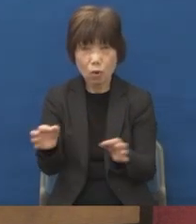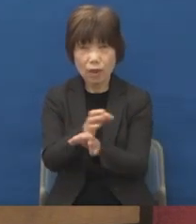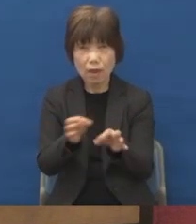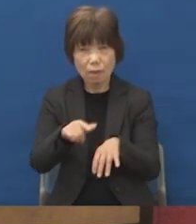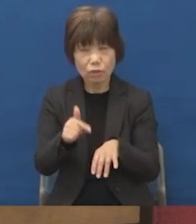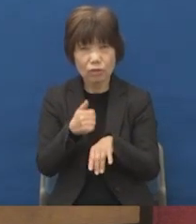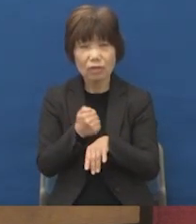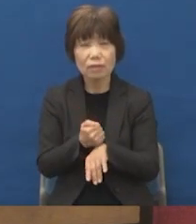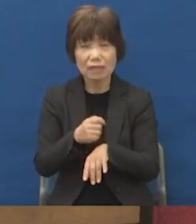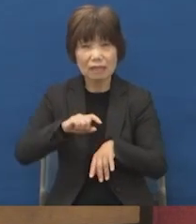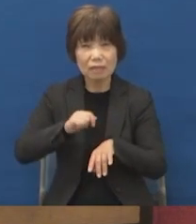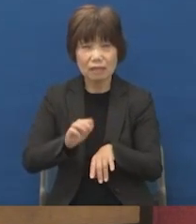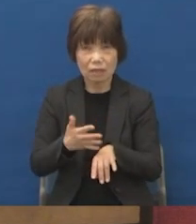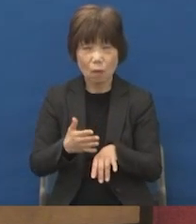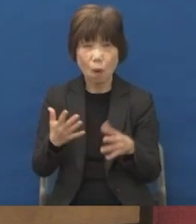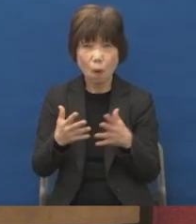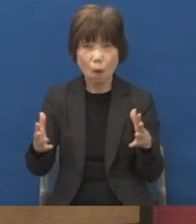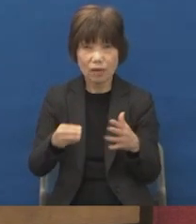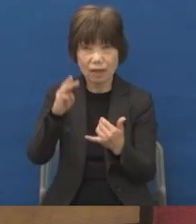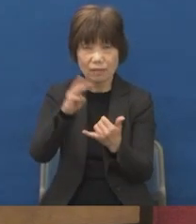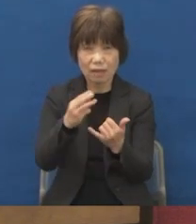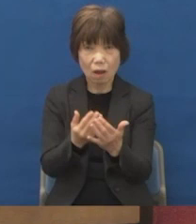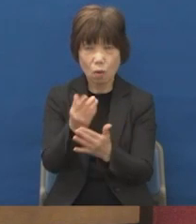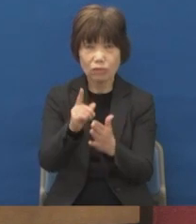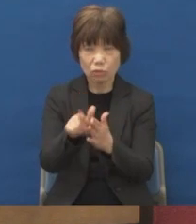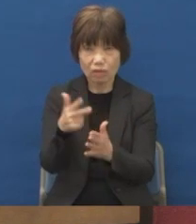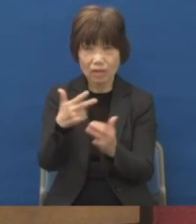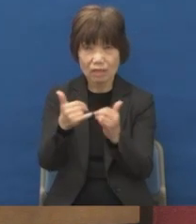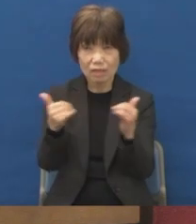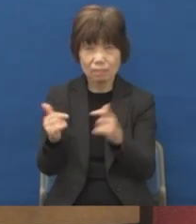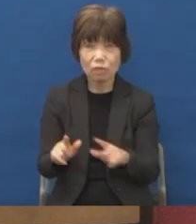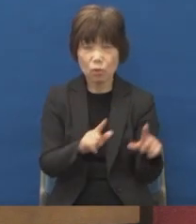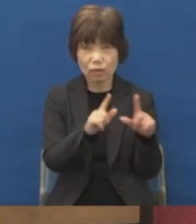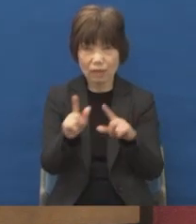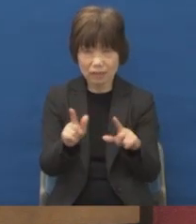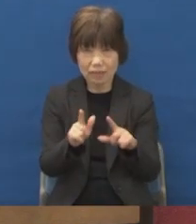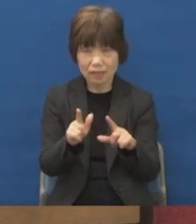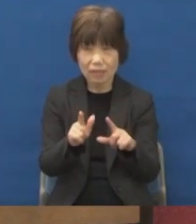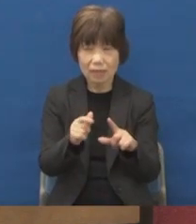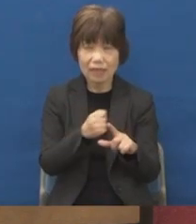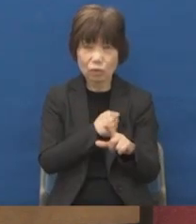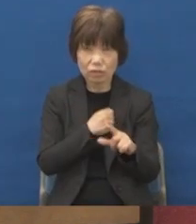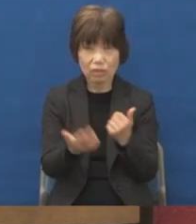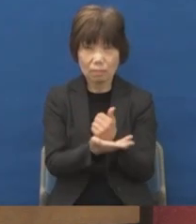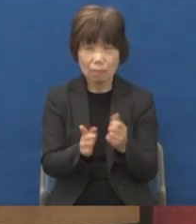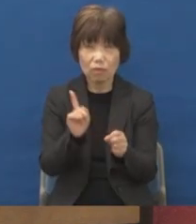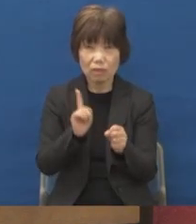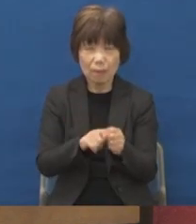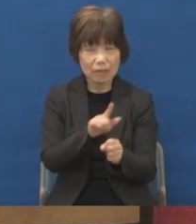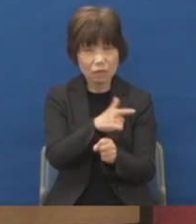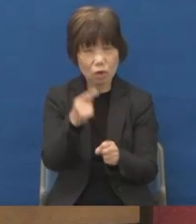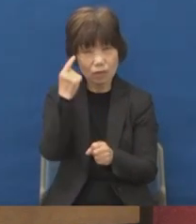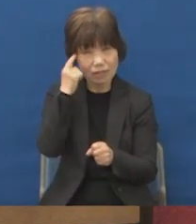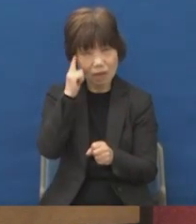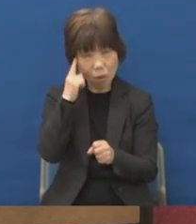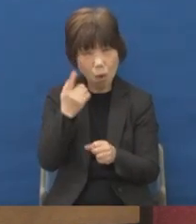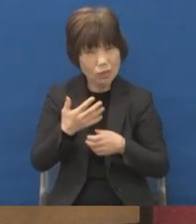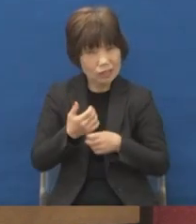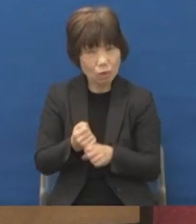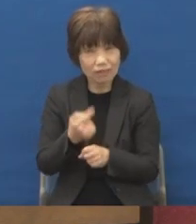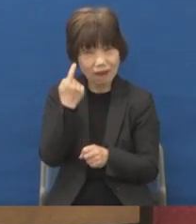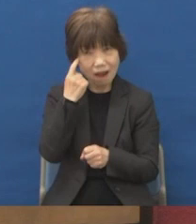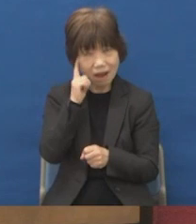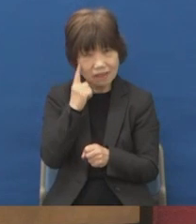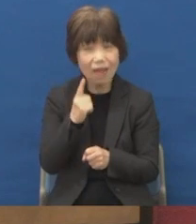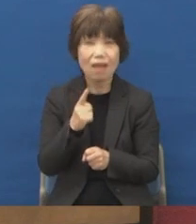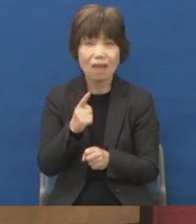災害が発生した場合にも市民の命を守り暮らしを支えることができるよう、あらゆる知恵を絞って効果的効率